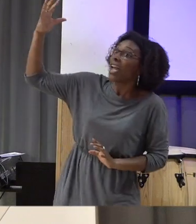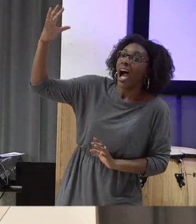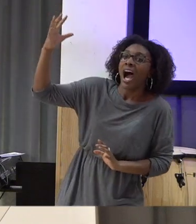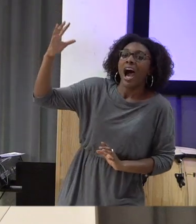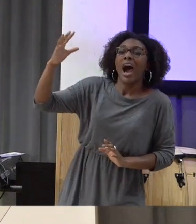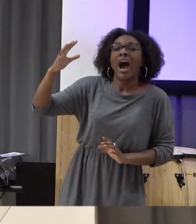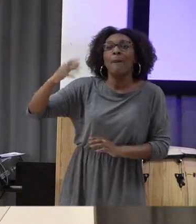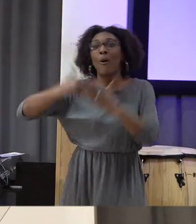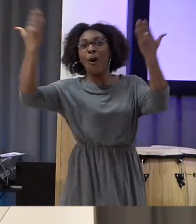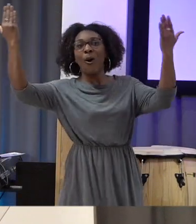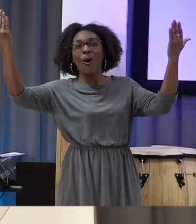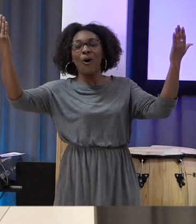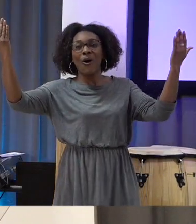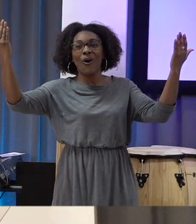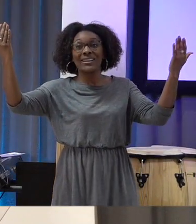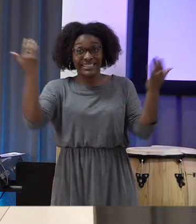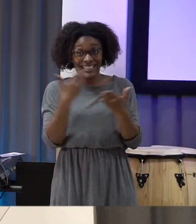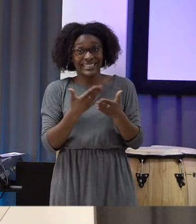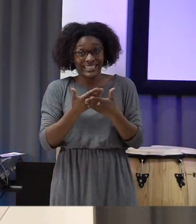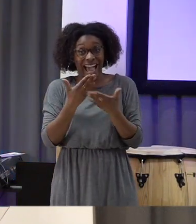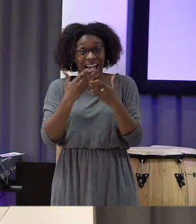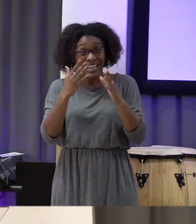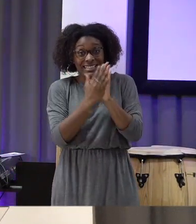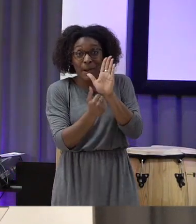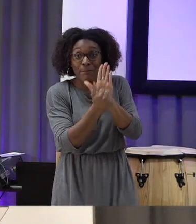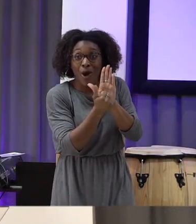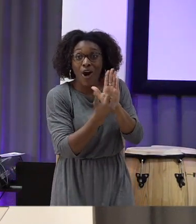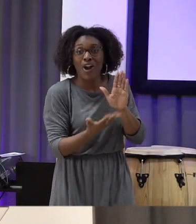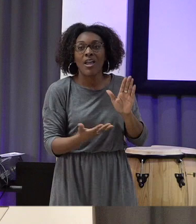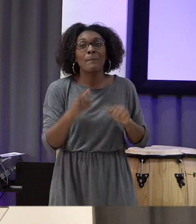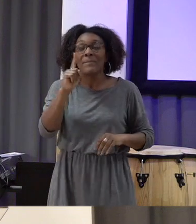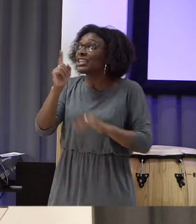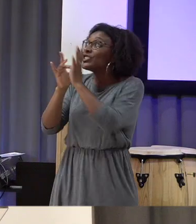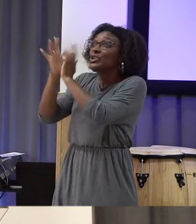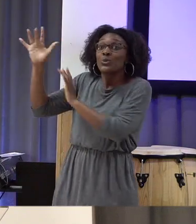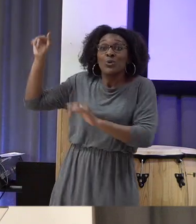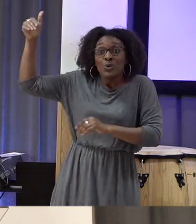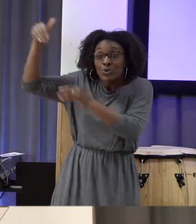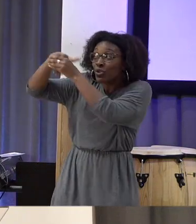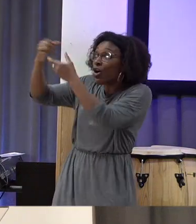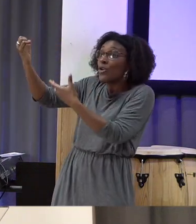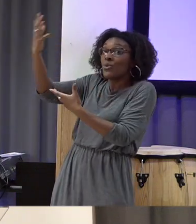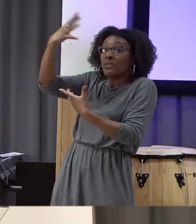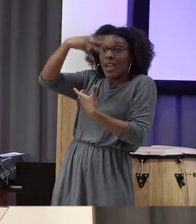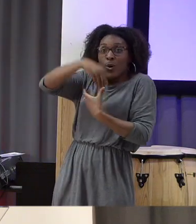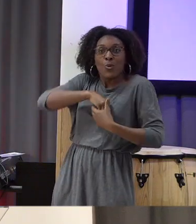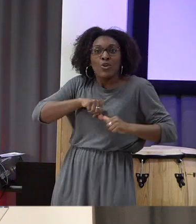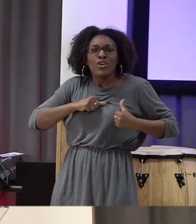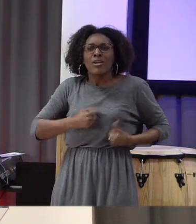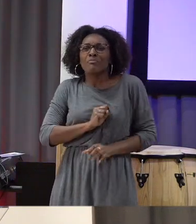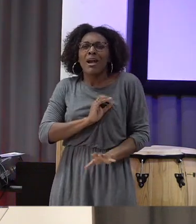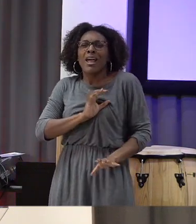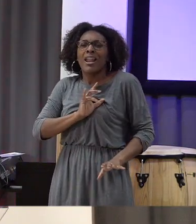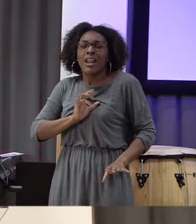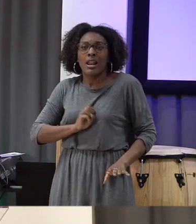Mais déjà, l'étoile du matin a luit dans nos cœurs. N'est-ce pas le moment de